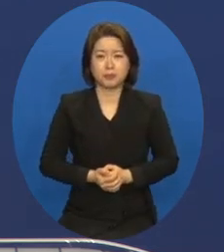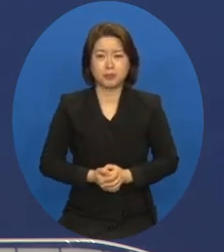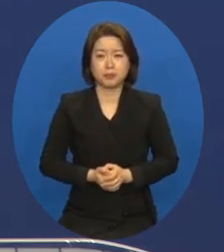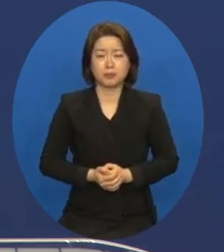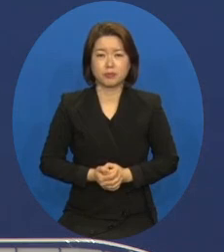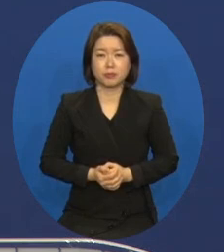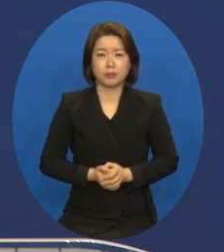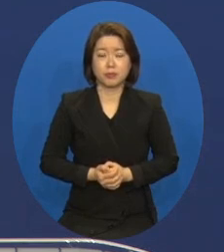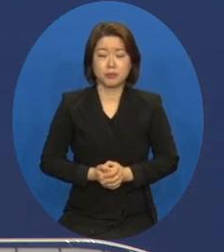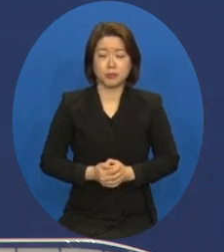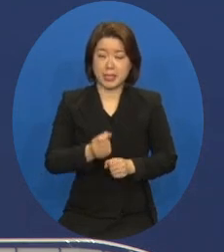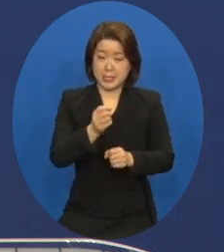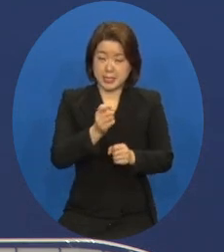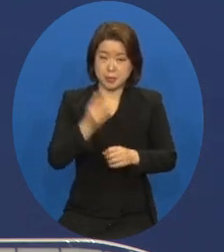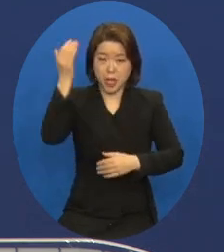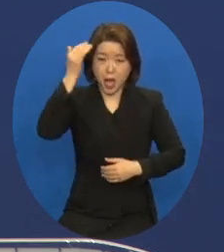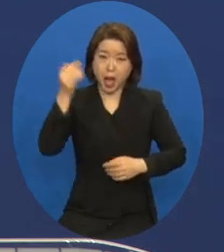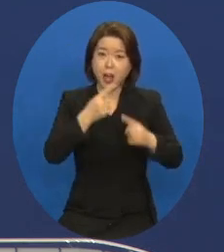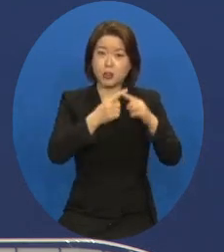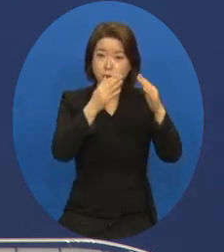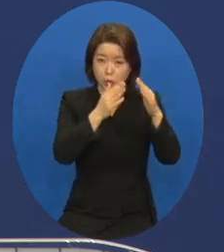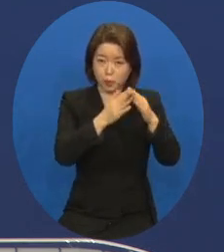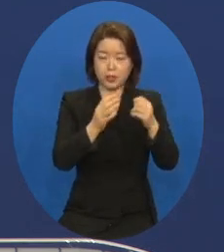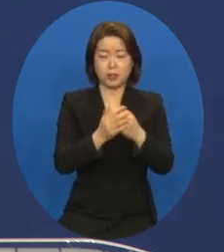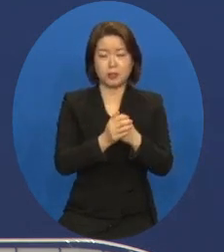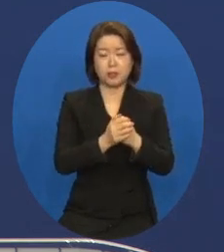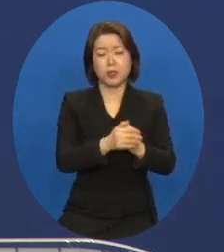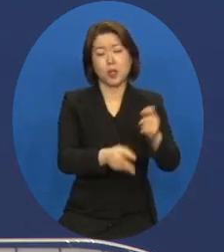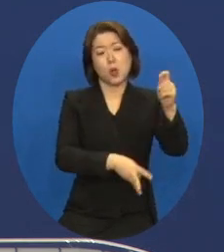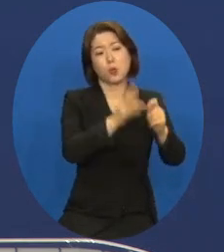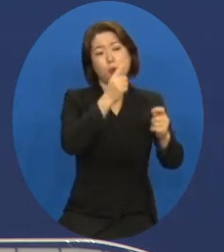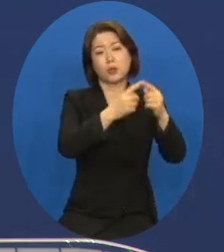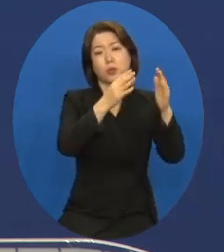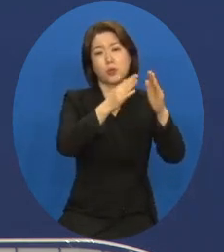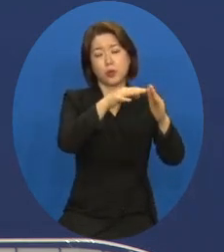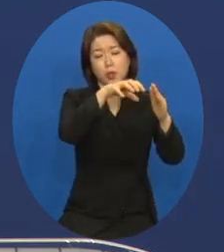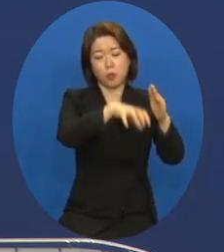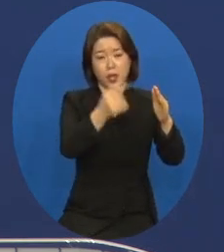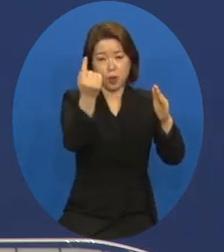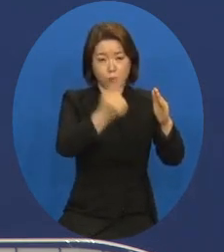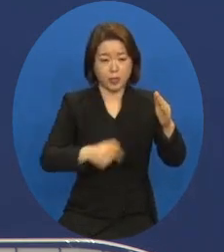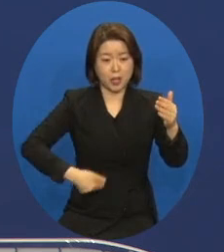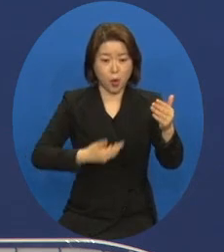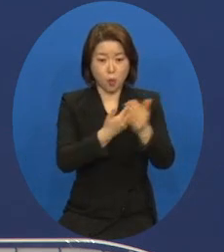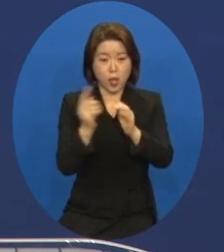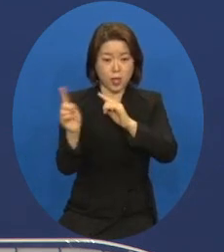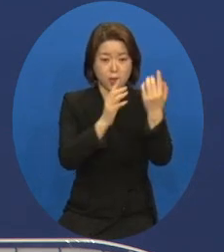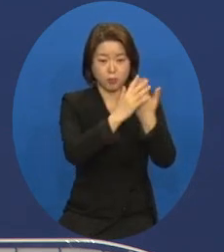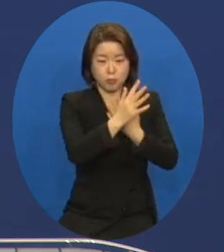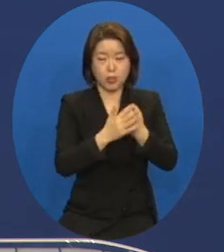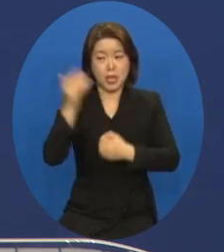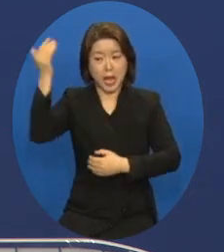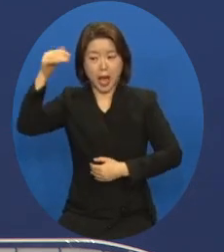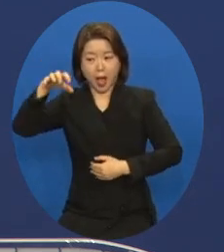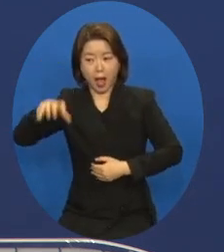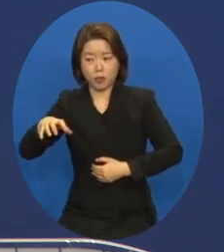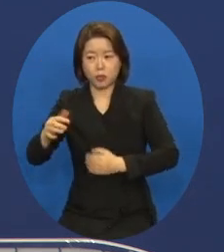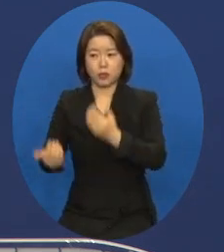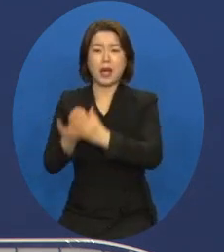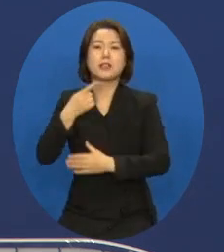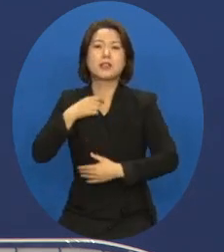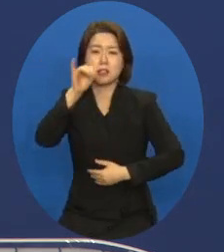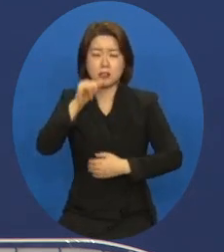이미 한국 교회에는 고린도 교회의 임했던 이 회계의 부흥이 일어났어 씁니다 1903년